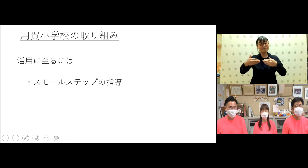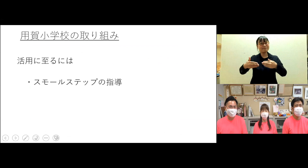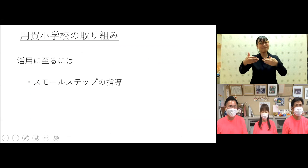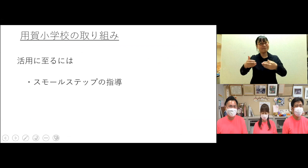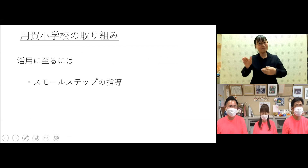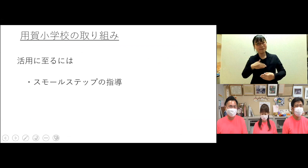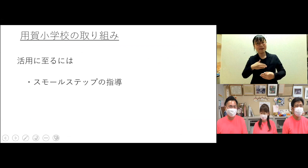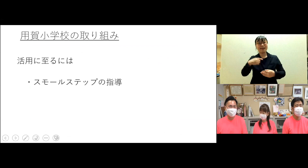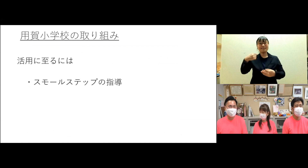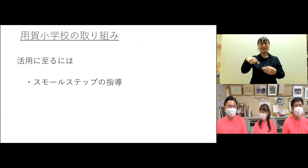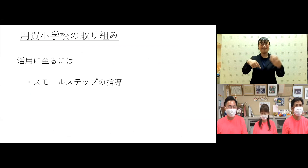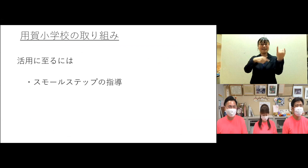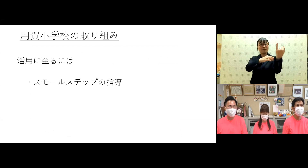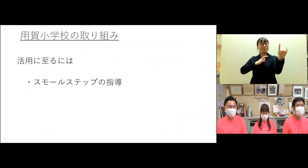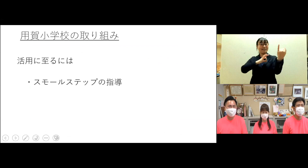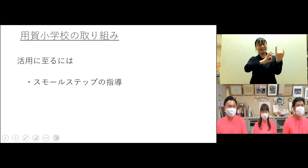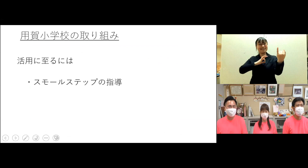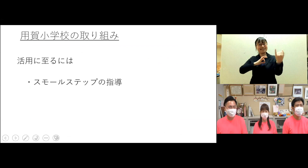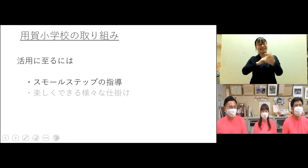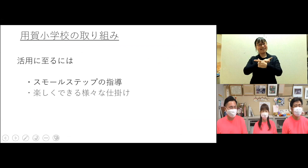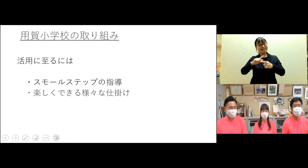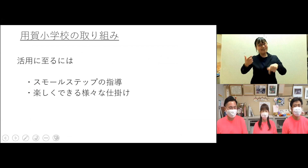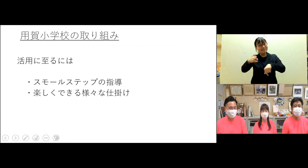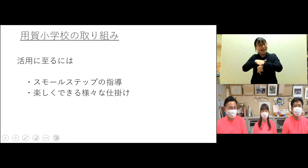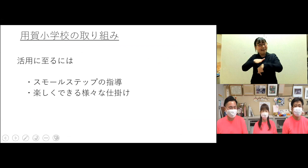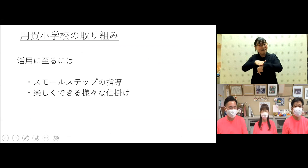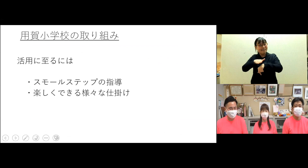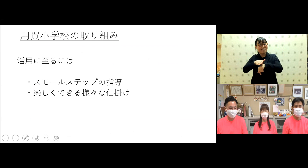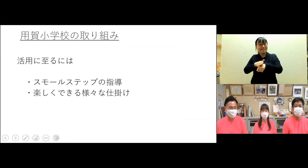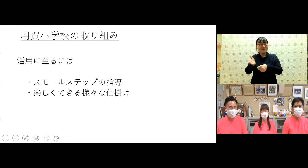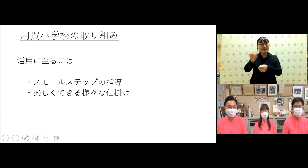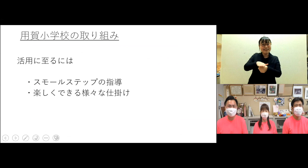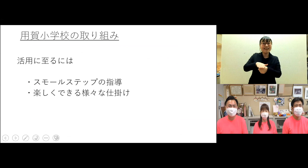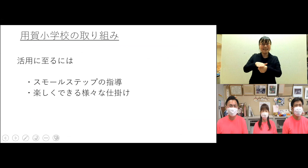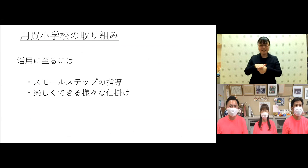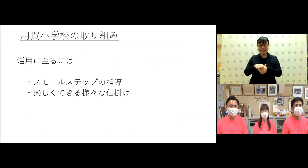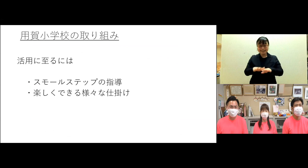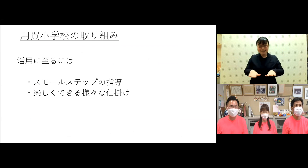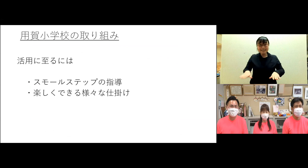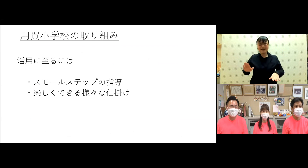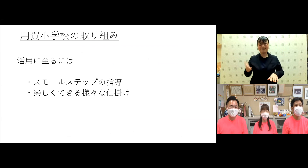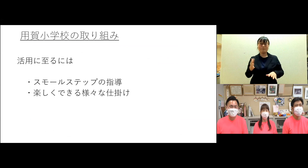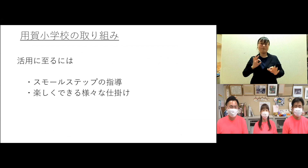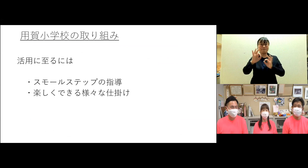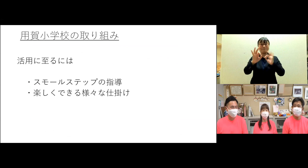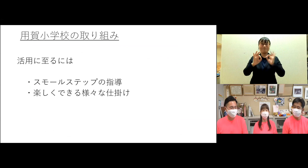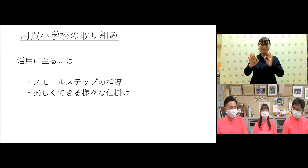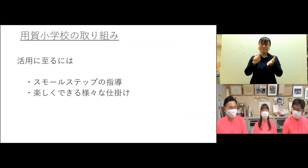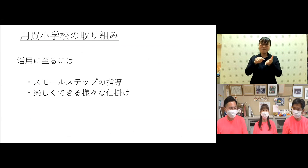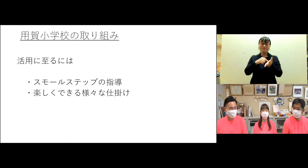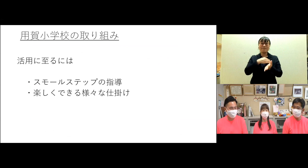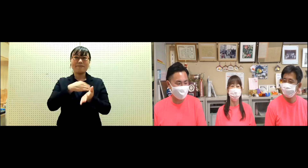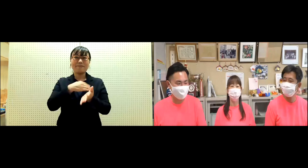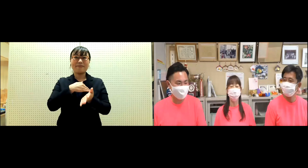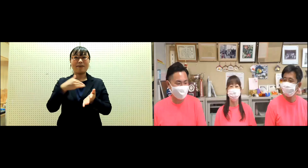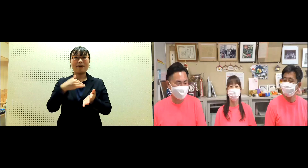など、いろいろな仕掛けで低学年での積極的な活用につながっていると思います。では最後に校長